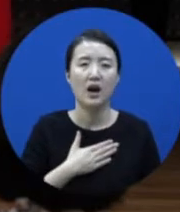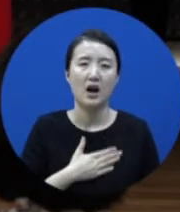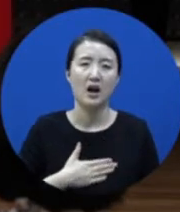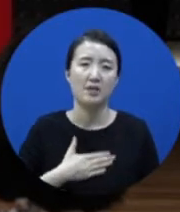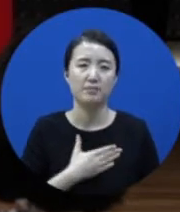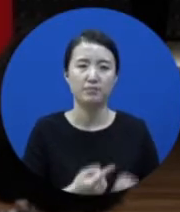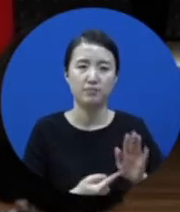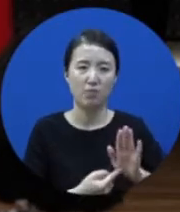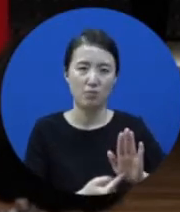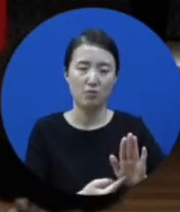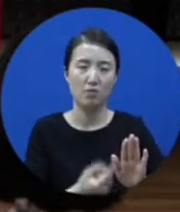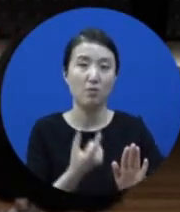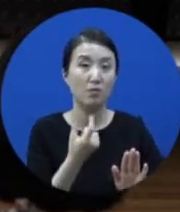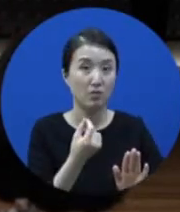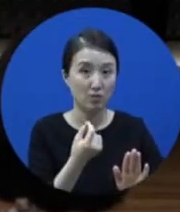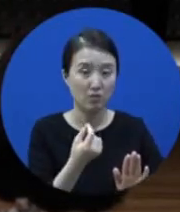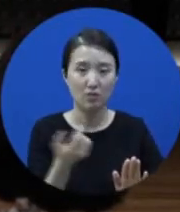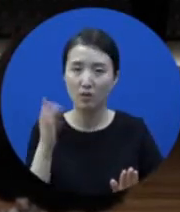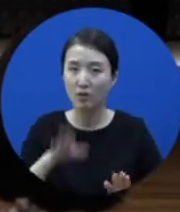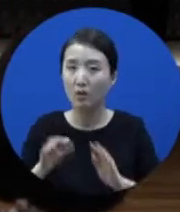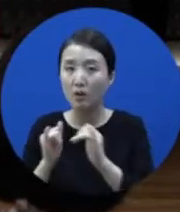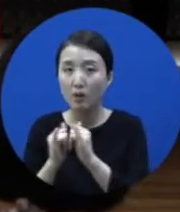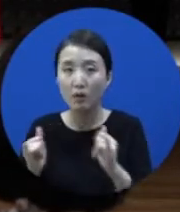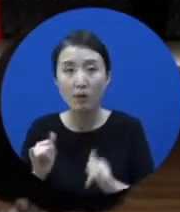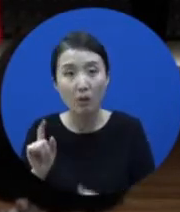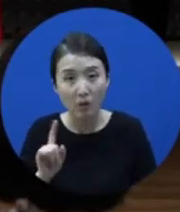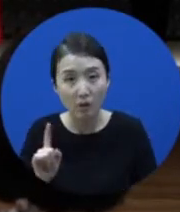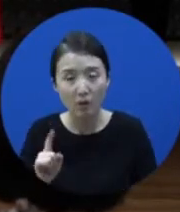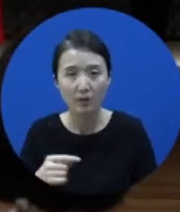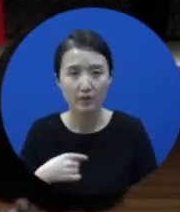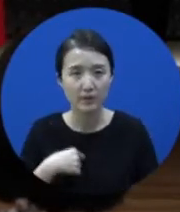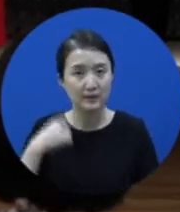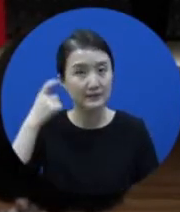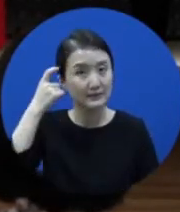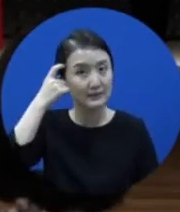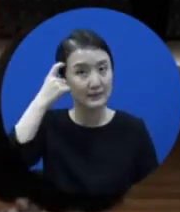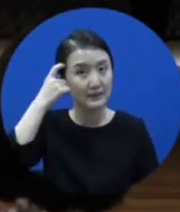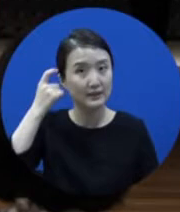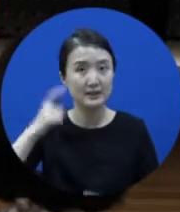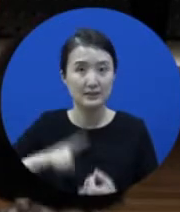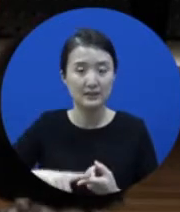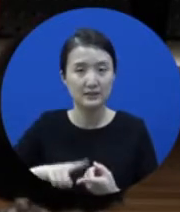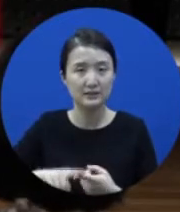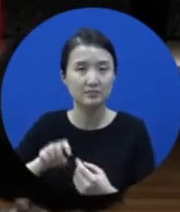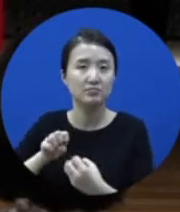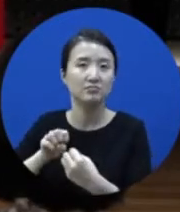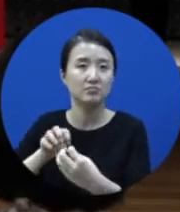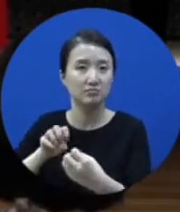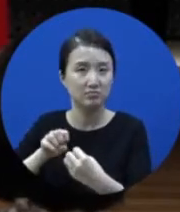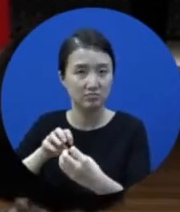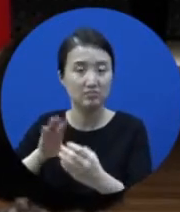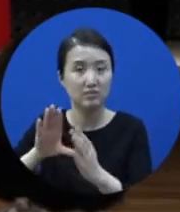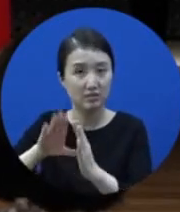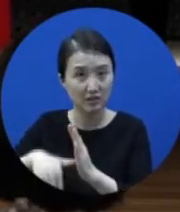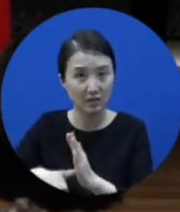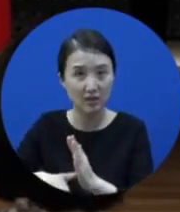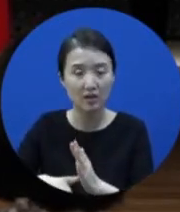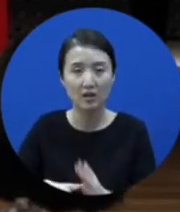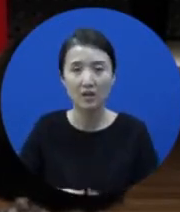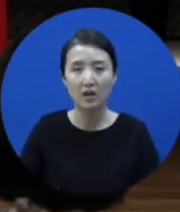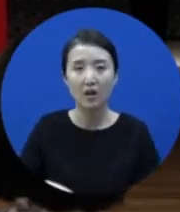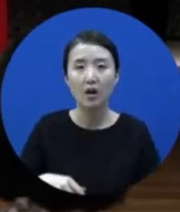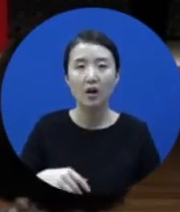감정을 표현을 해요. 그런데 사람은 어때요? 자신이 생각한 것을 이야기를 나눕니다. 뭐냐면 보이지 않는